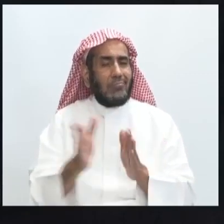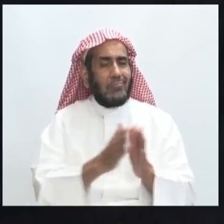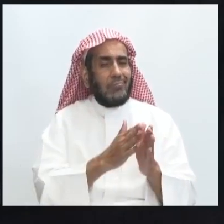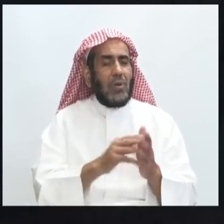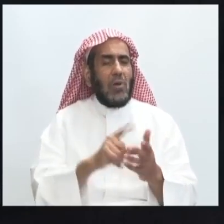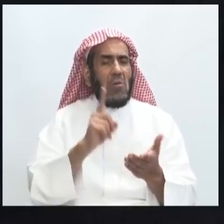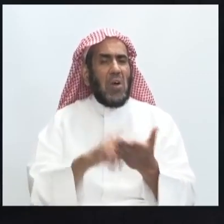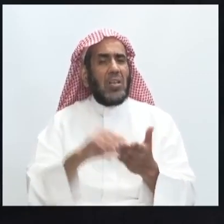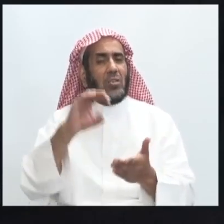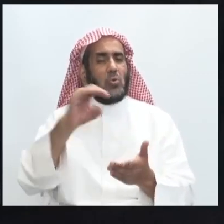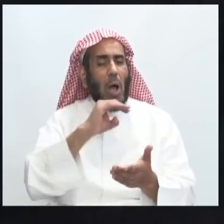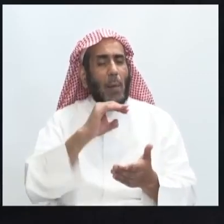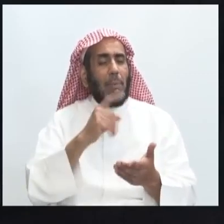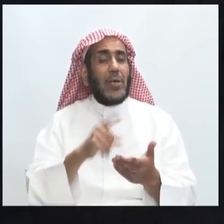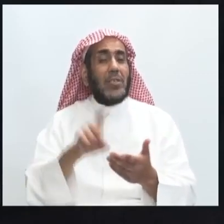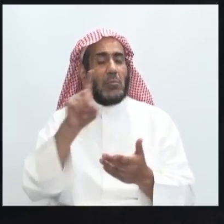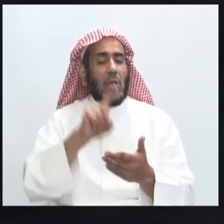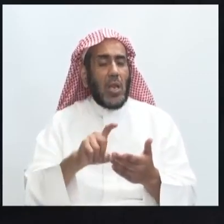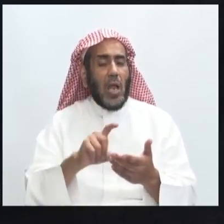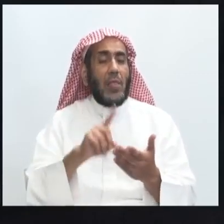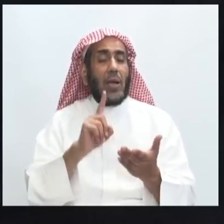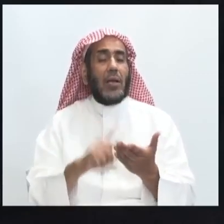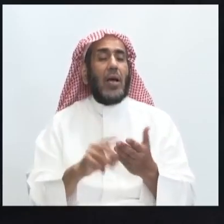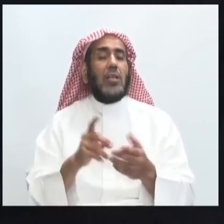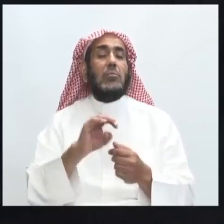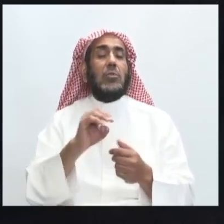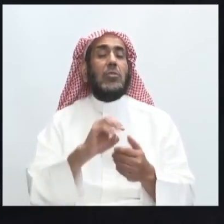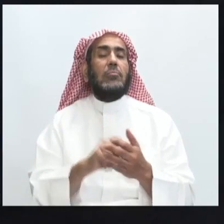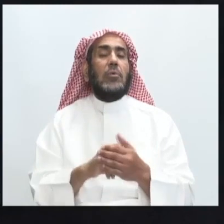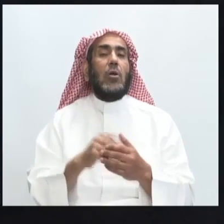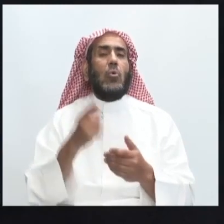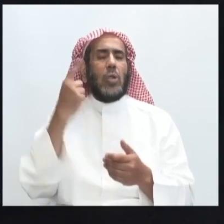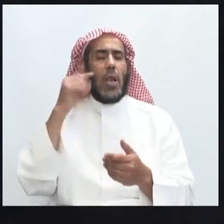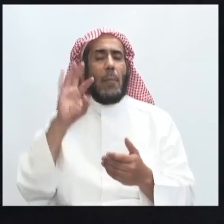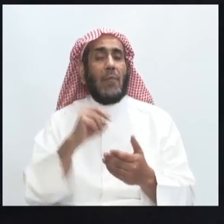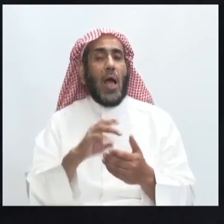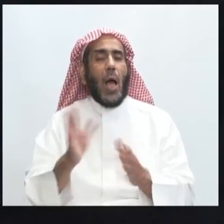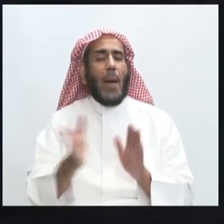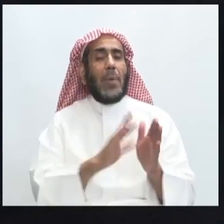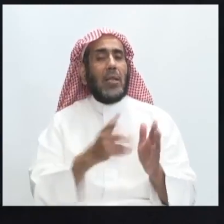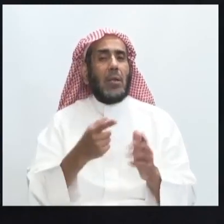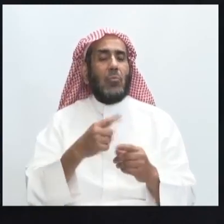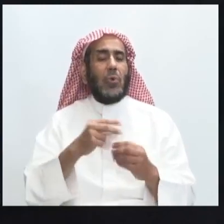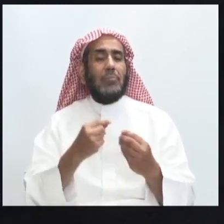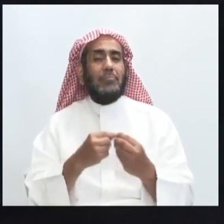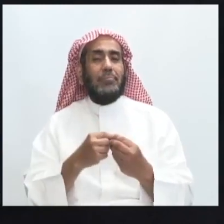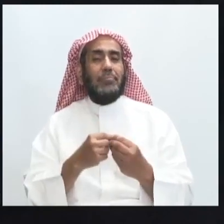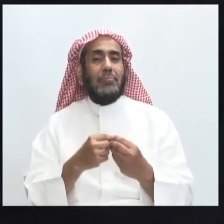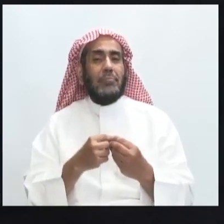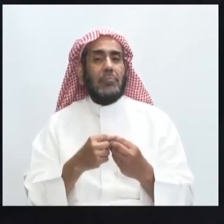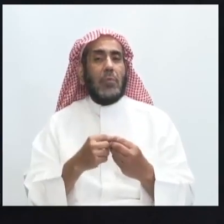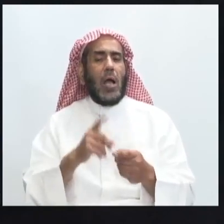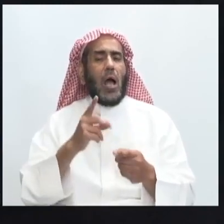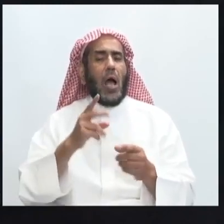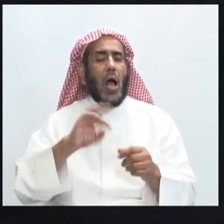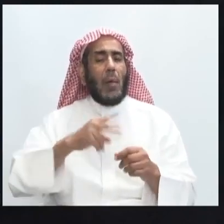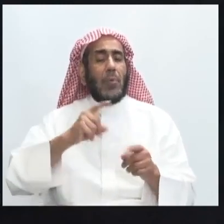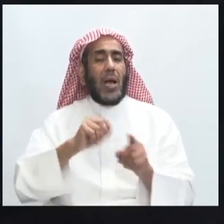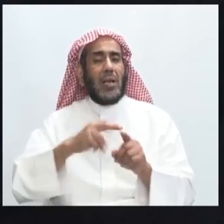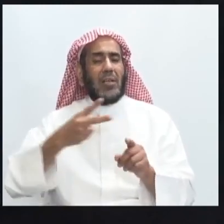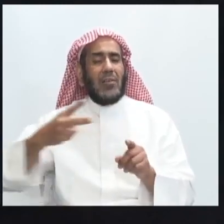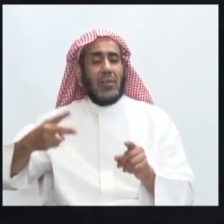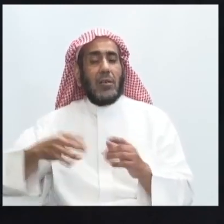منك فقط الاستفهام فانت تعطيني اجابه هذا السؤال او طلب الفهم اما ان طلب منك مثلا امر اخر هو